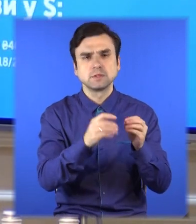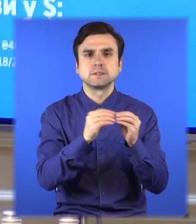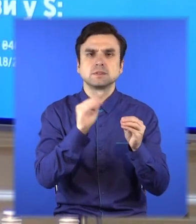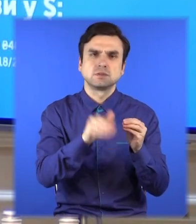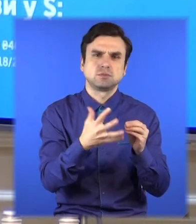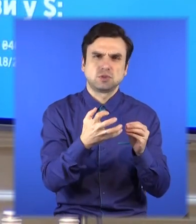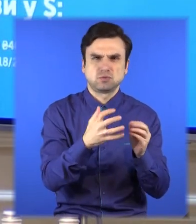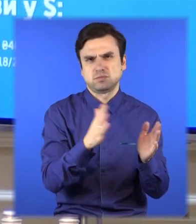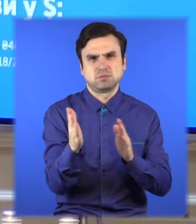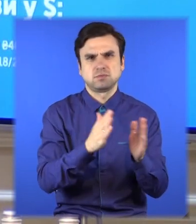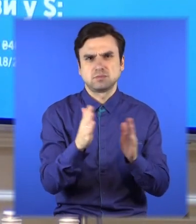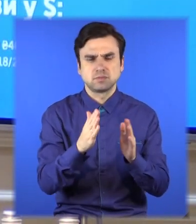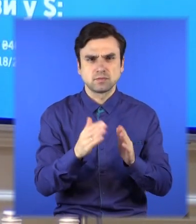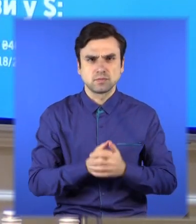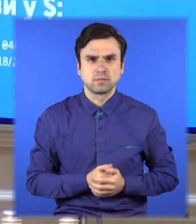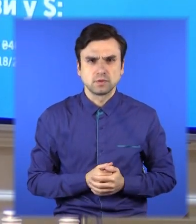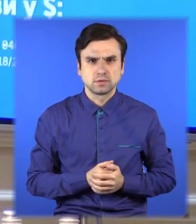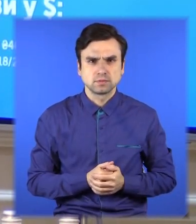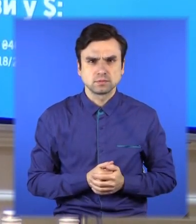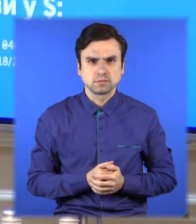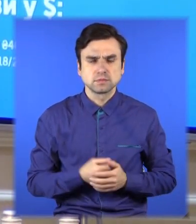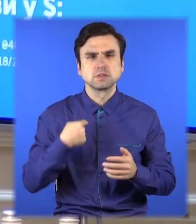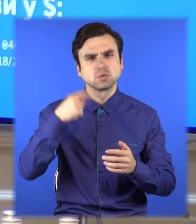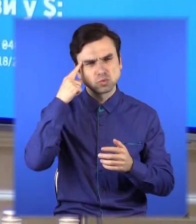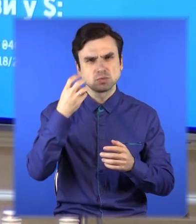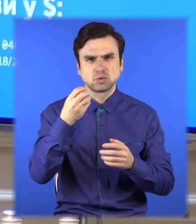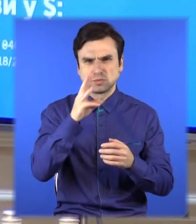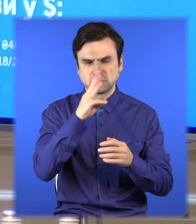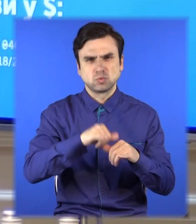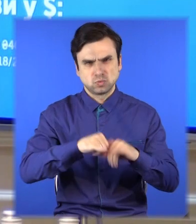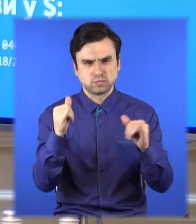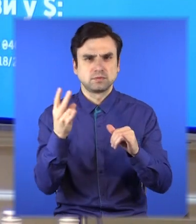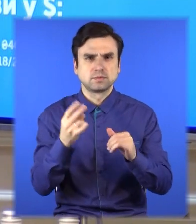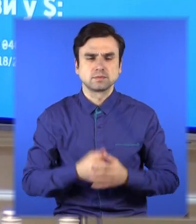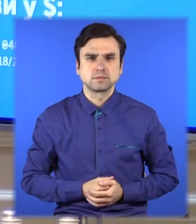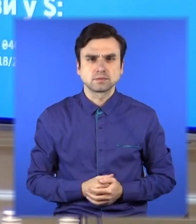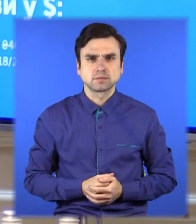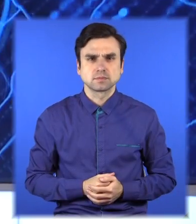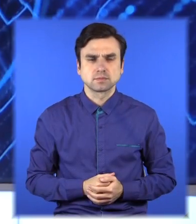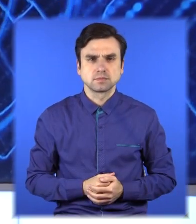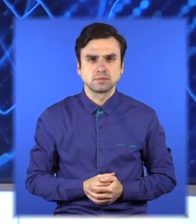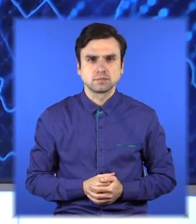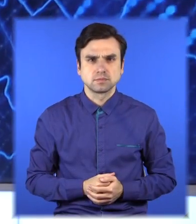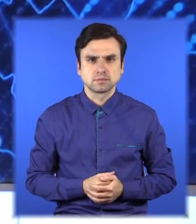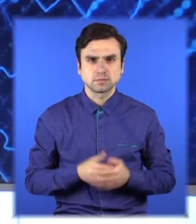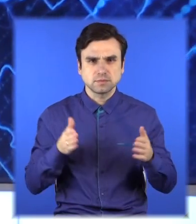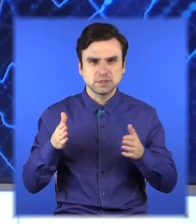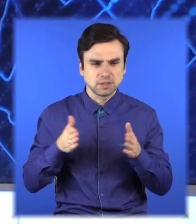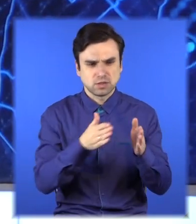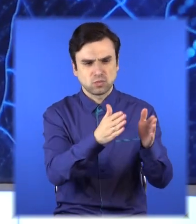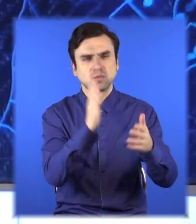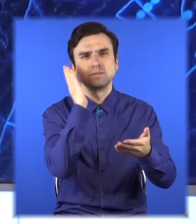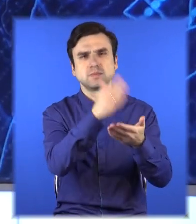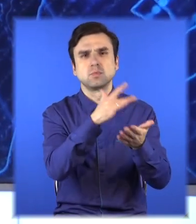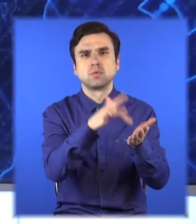платити. Але я думаю, що цей процес буде йти догори для того, щоб українці працювали на українську економіку. Розбиту трасу